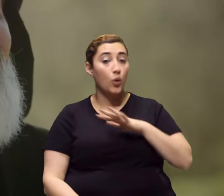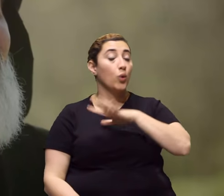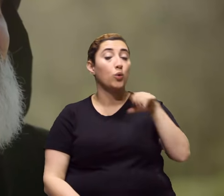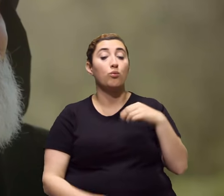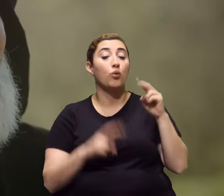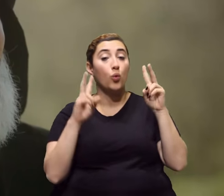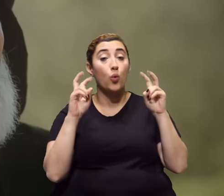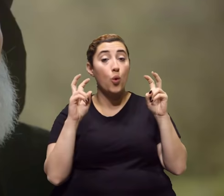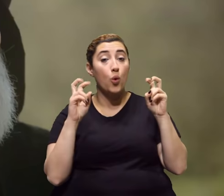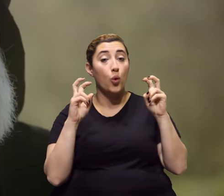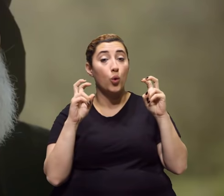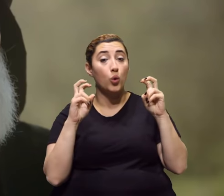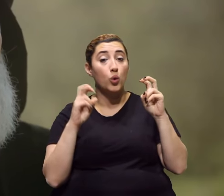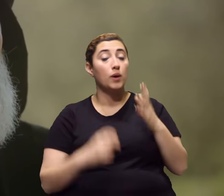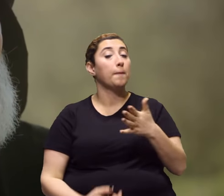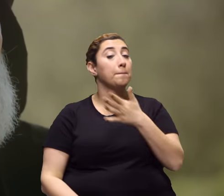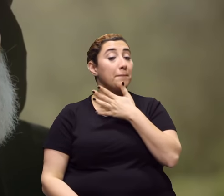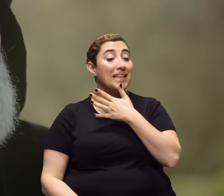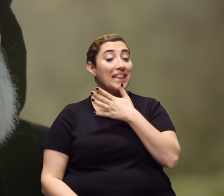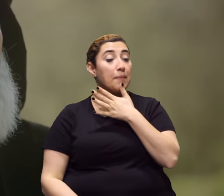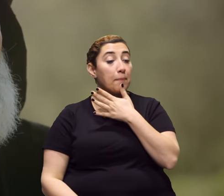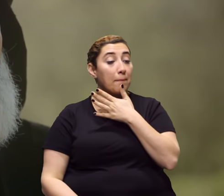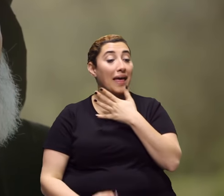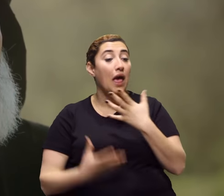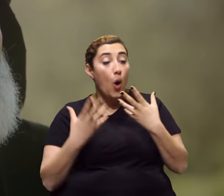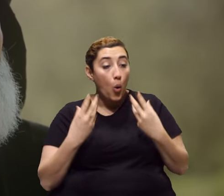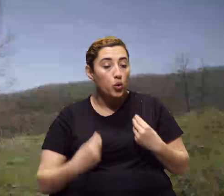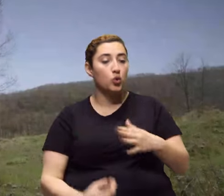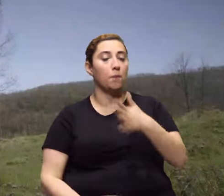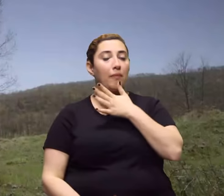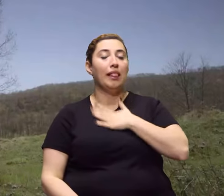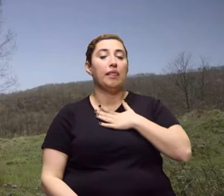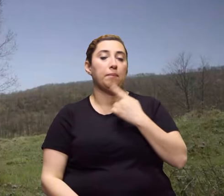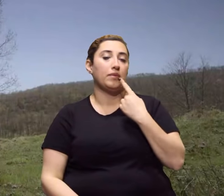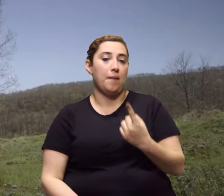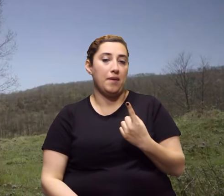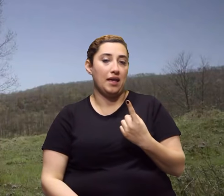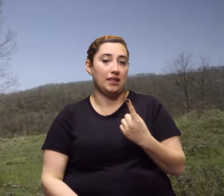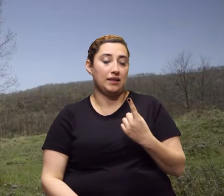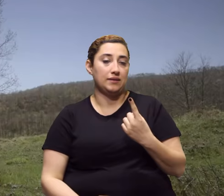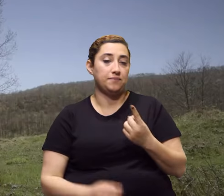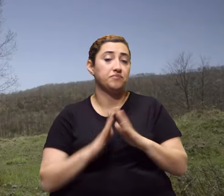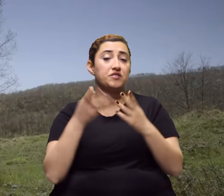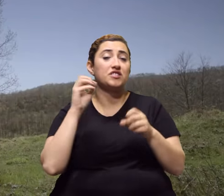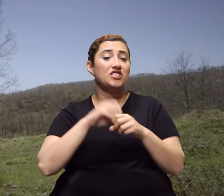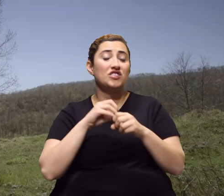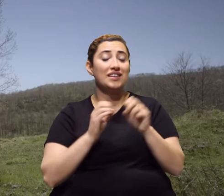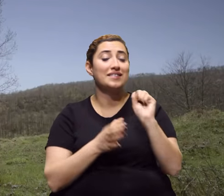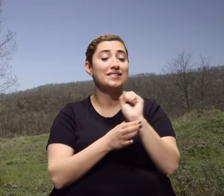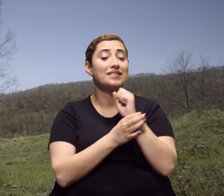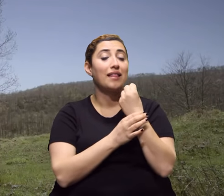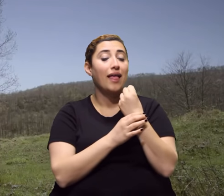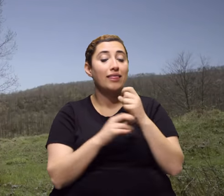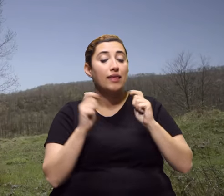bütün mesele bilmeyi bilmede. Eserin içinde